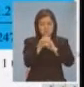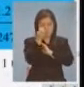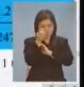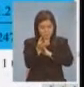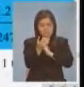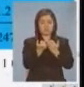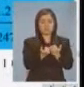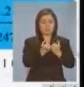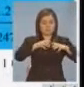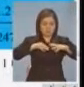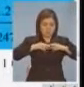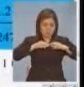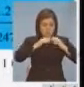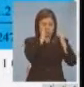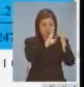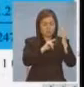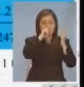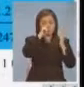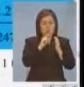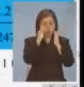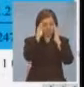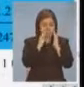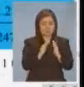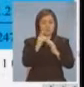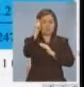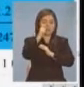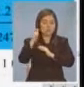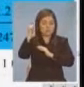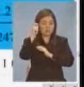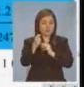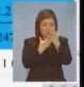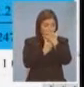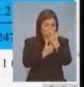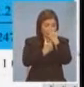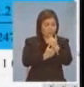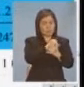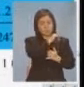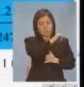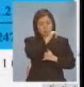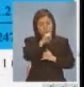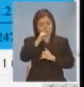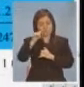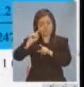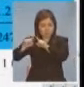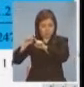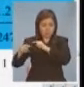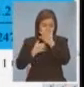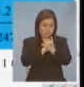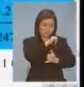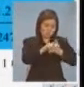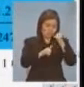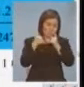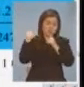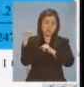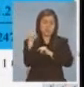ววันนี้ต้องยอมรับความเป็นจริงว่าประชากรในภูมิภาคอาเซียนเนี่ยเริ่มเดินทางท่องเที่ยวในภูมิภาคร่วมกันอยู่ค่อนข้างมากโดยเฉพาะอย่